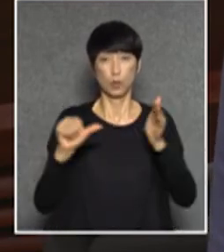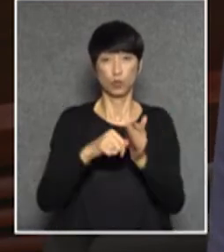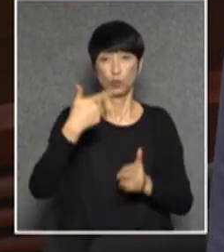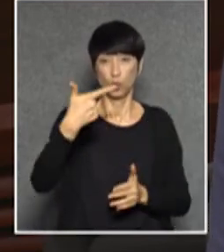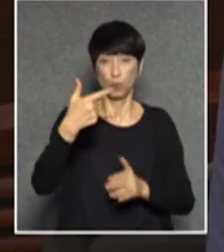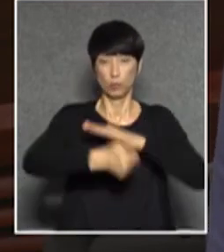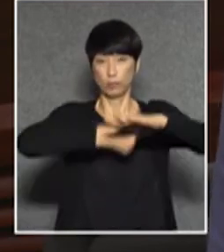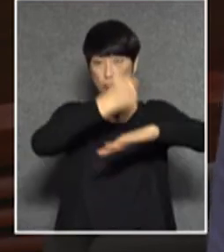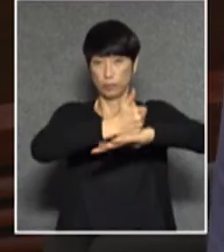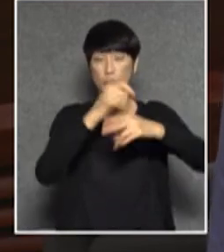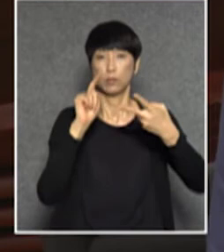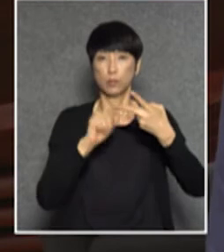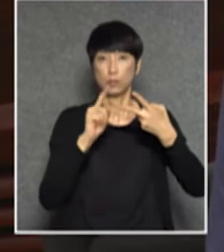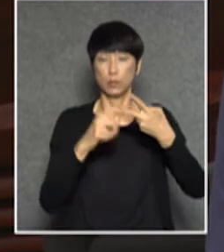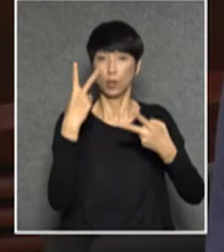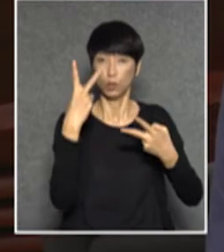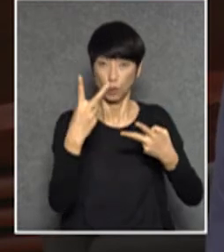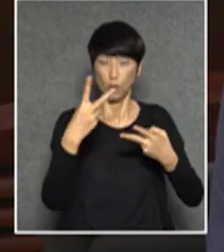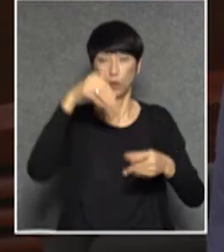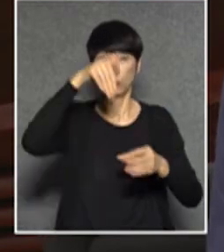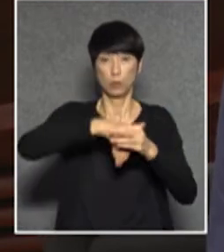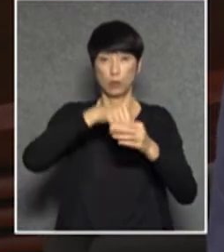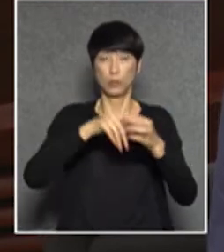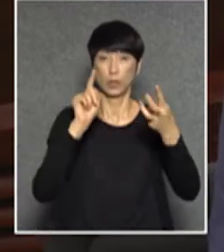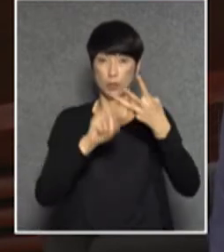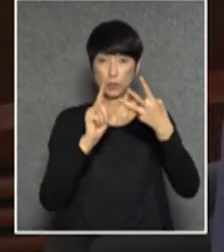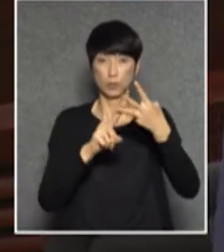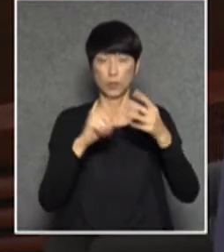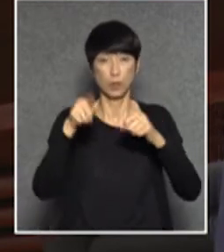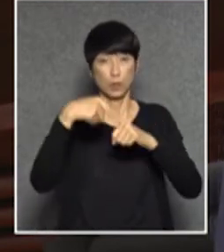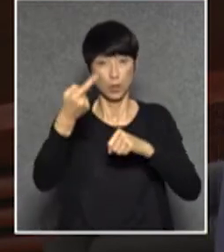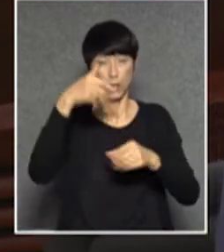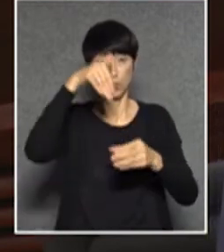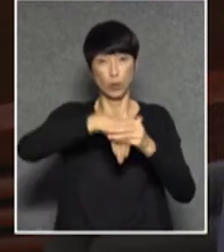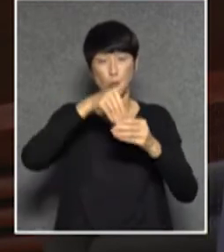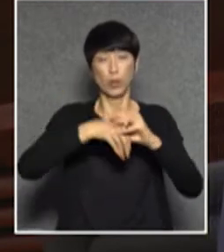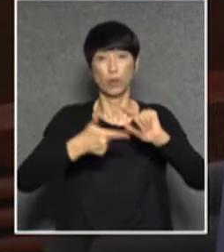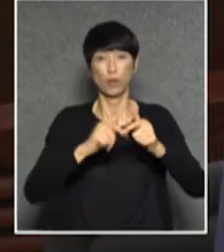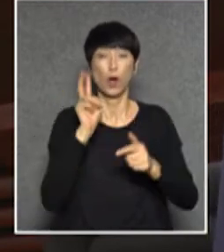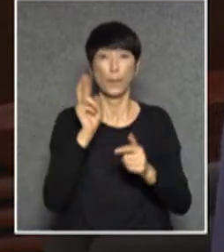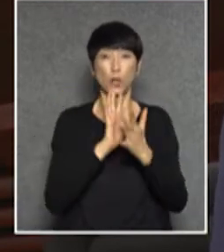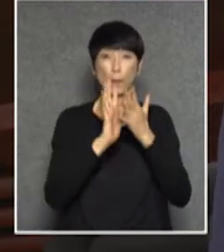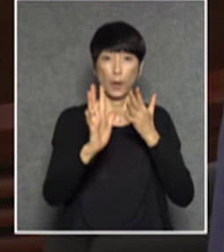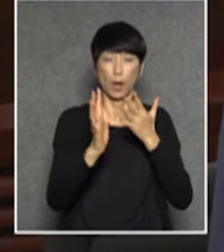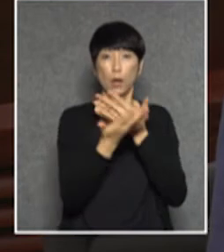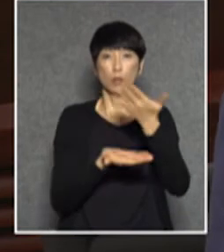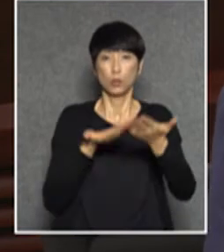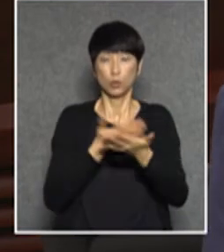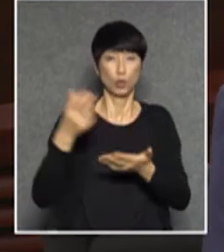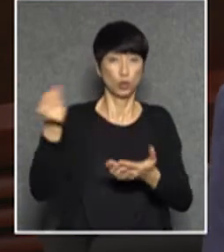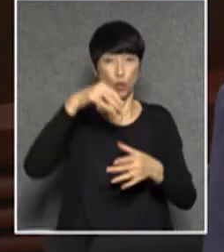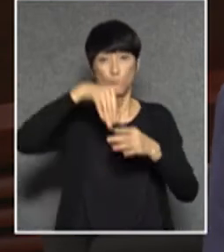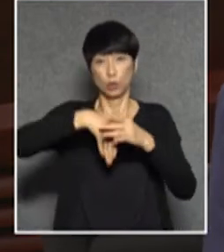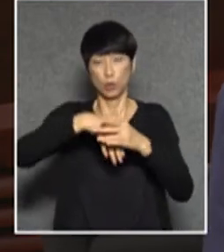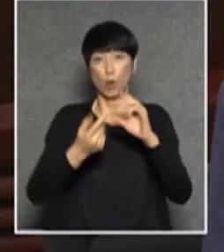第二，兩輪投票；以及第三，其他投票制度， 例如排序覆選制或者補充投票